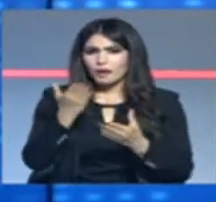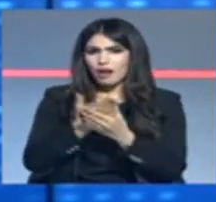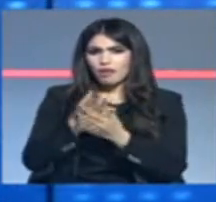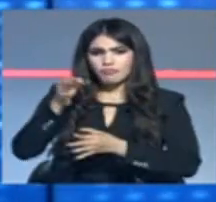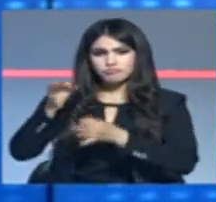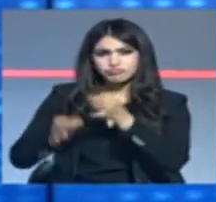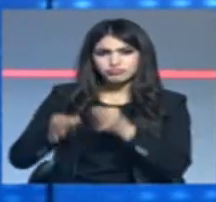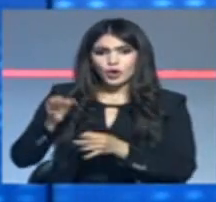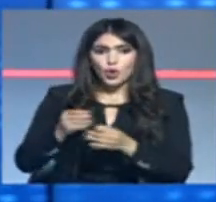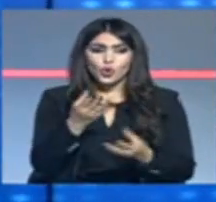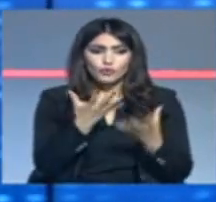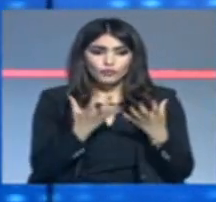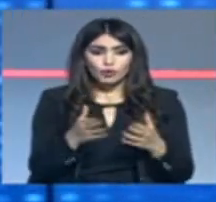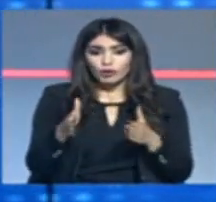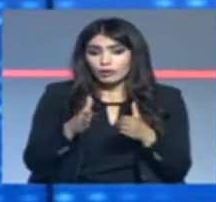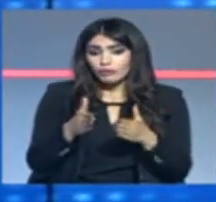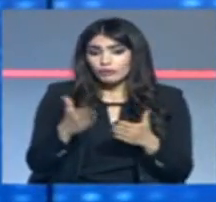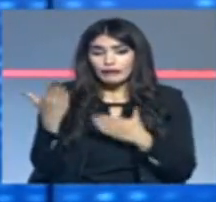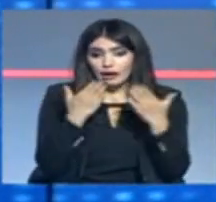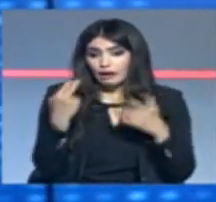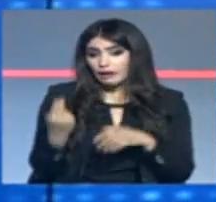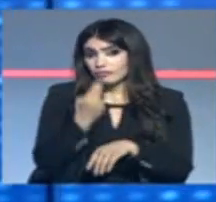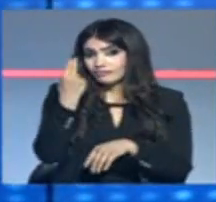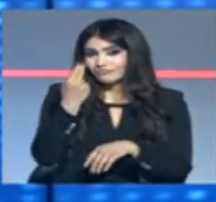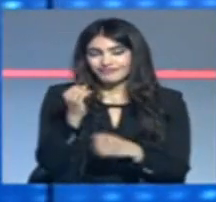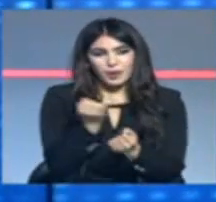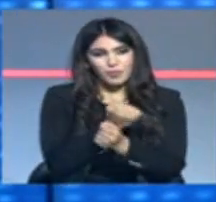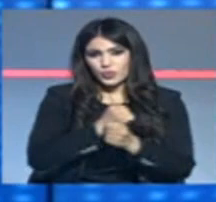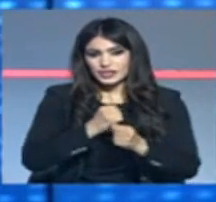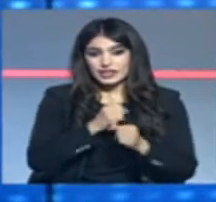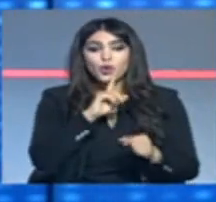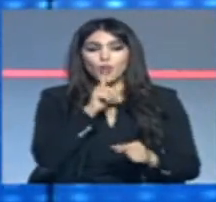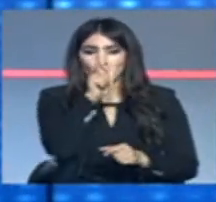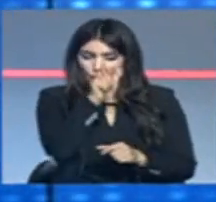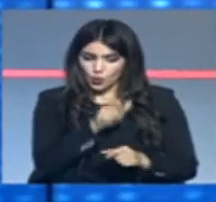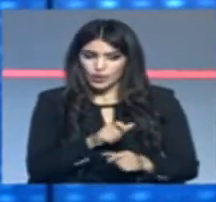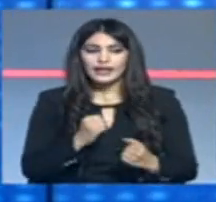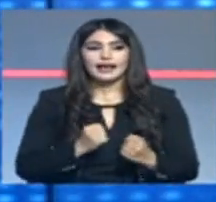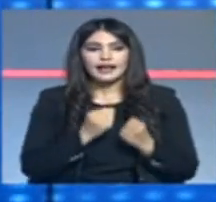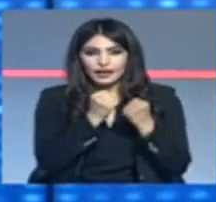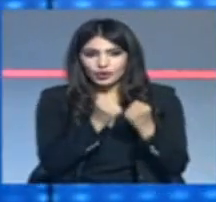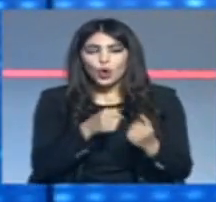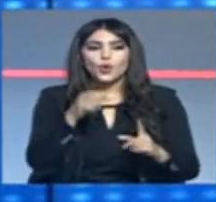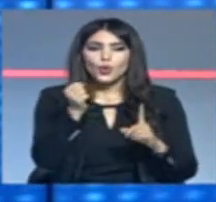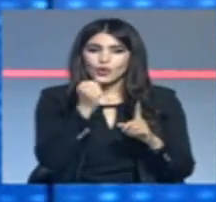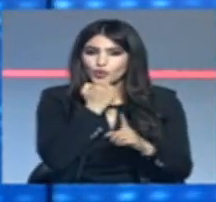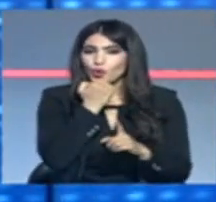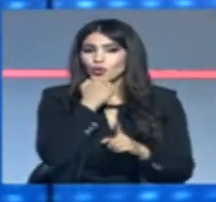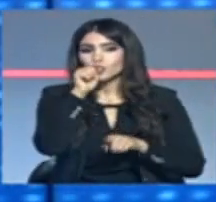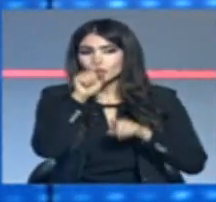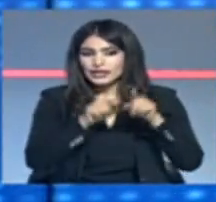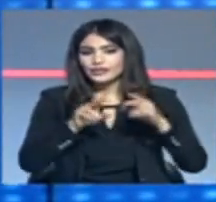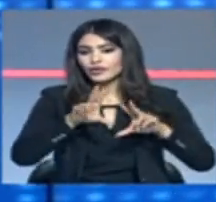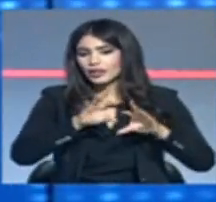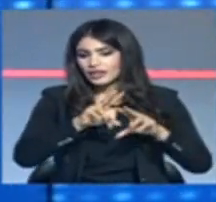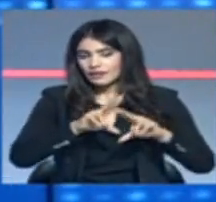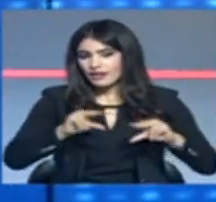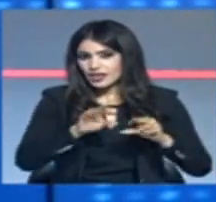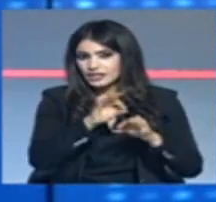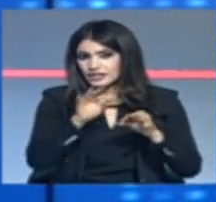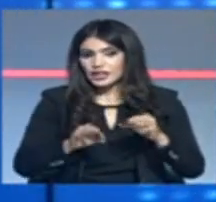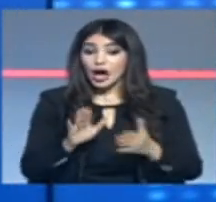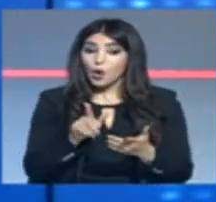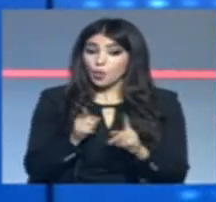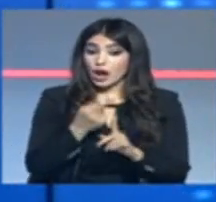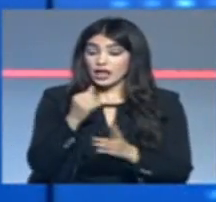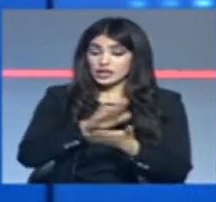والكل، وتقول نقرا كانش غادي، ماهوش معقول زاده. نعرف اللي طالب نحاولوا احنا ولادنا ويغلطوا ونحاولوا نحلوا مشاكل، يلزمهم يعتذروا